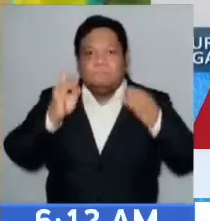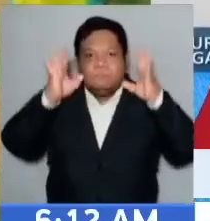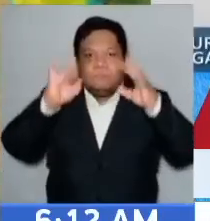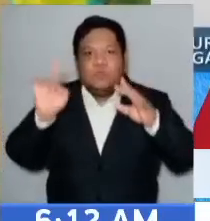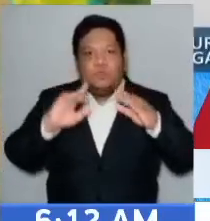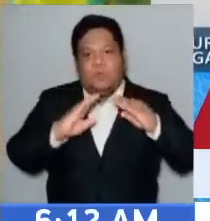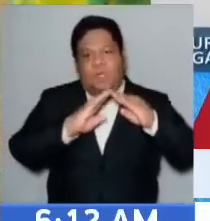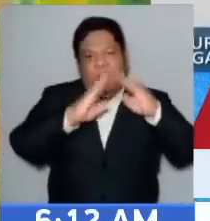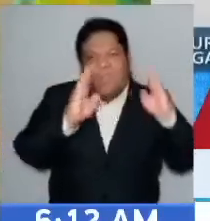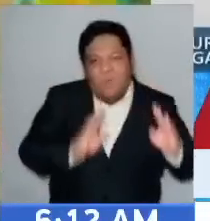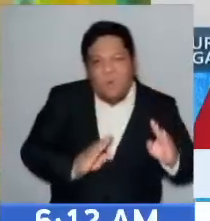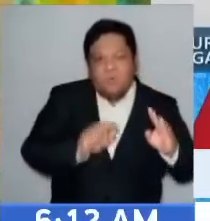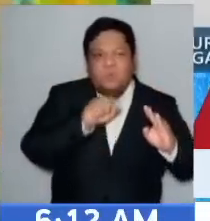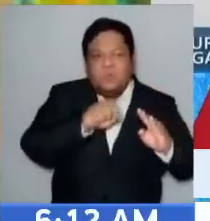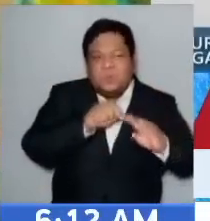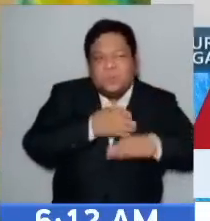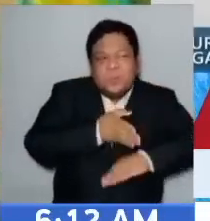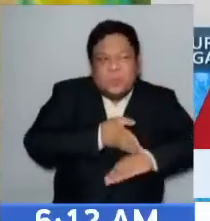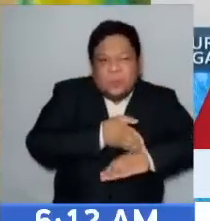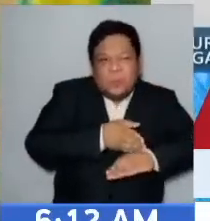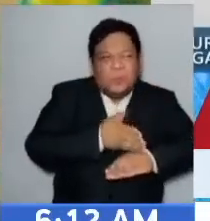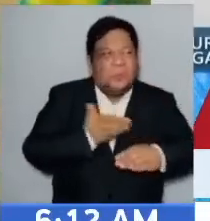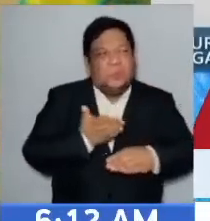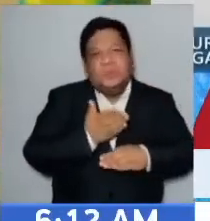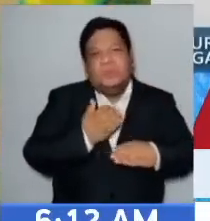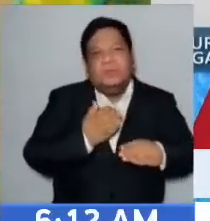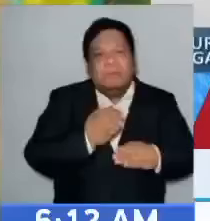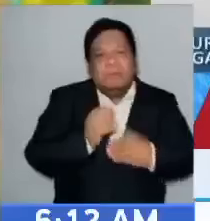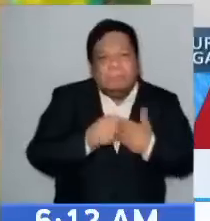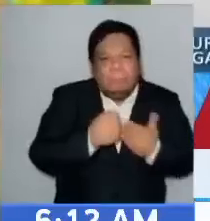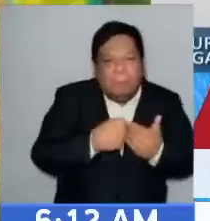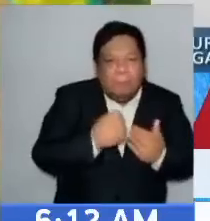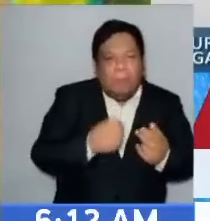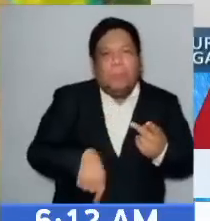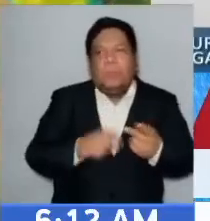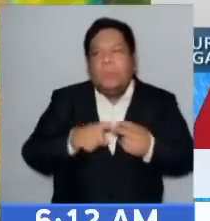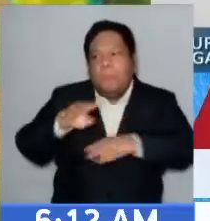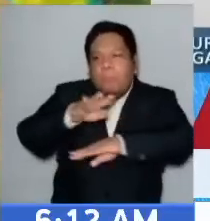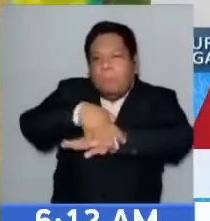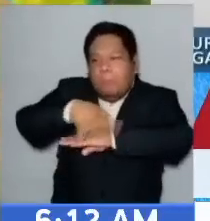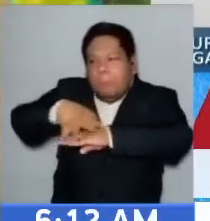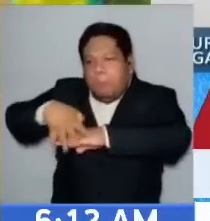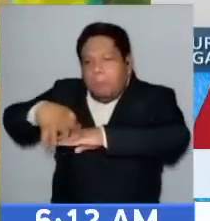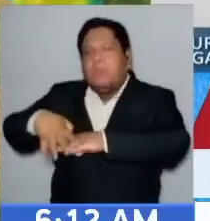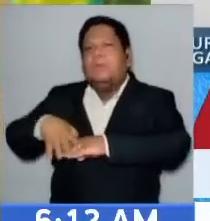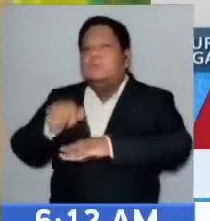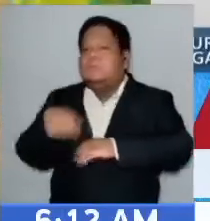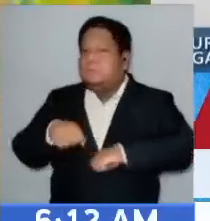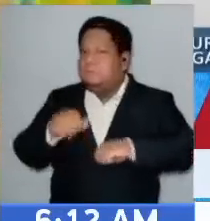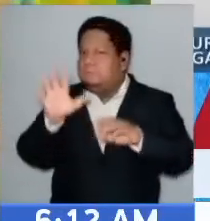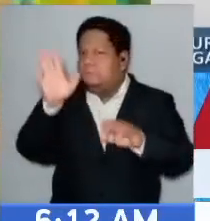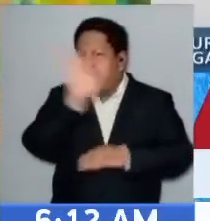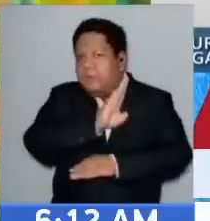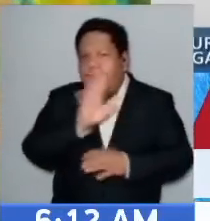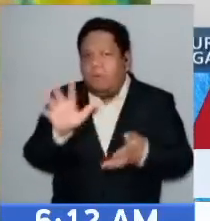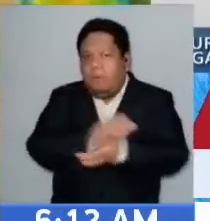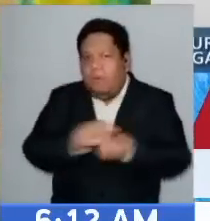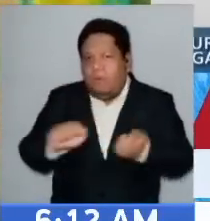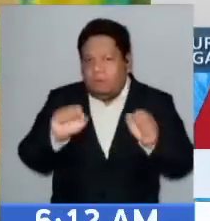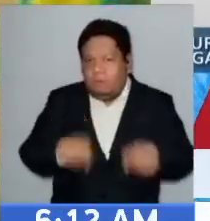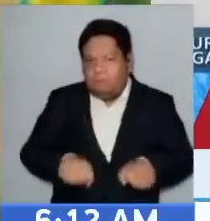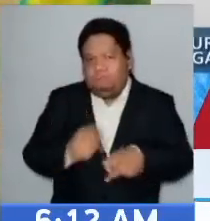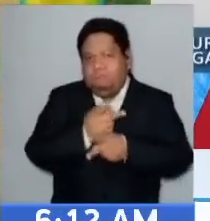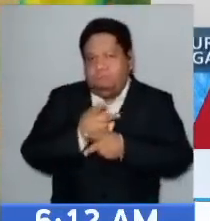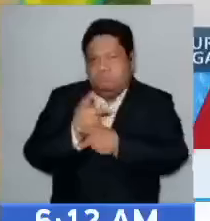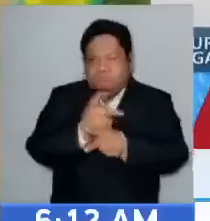magaanong materyales, yung mga gawa sa nipa o yung mga bahay kubo. So yan lamang po yun sa mga aring pwedeng mangyari sa mga lugar na